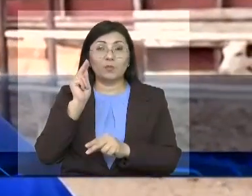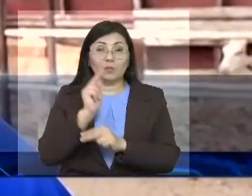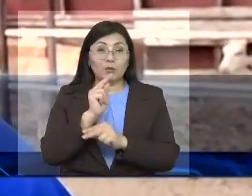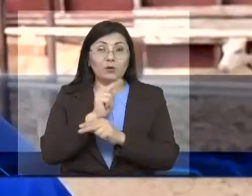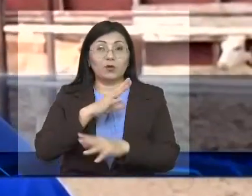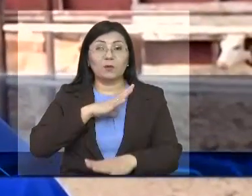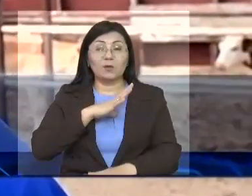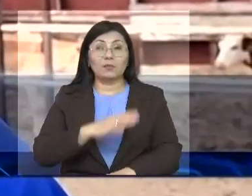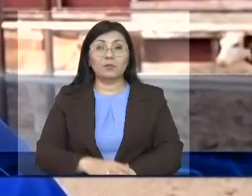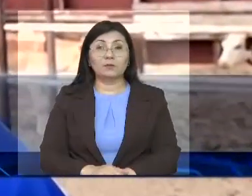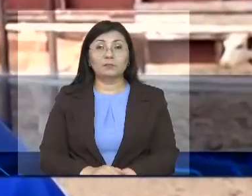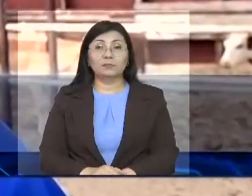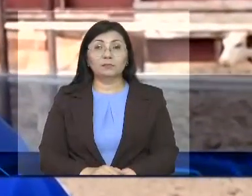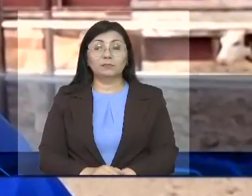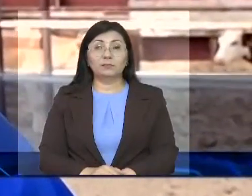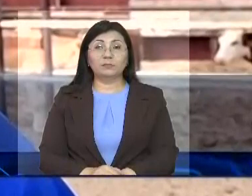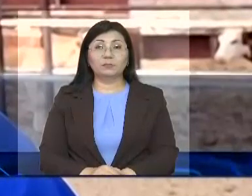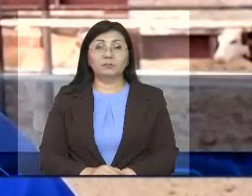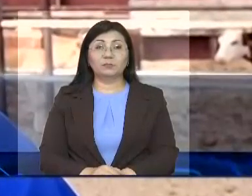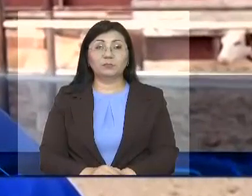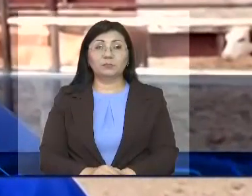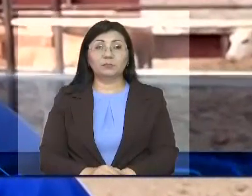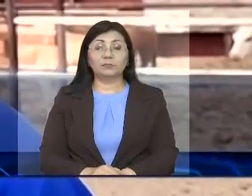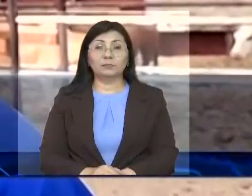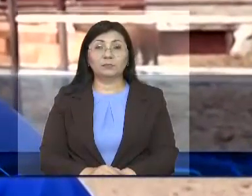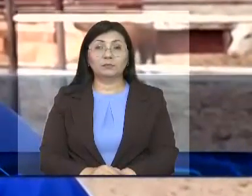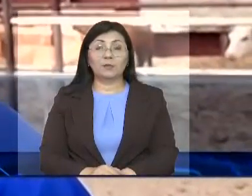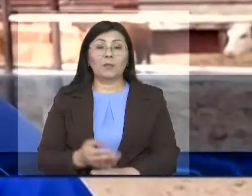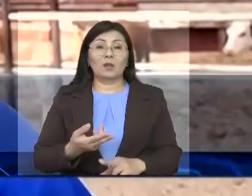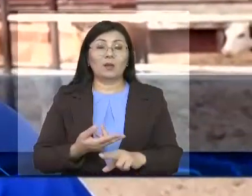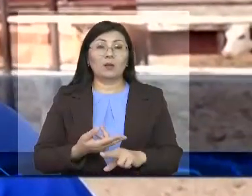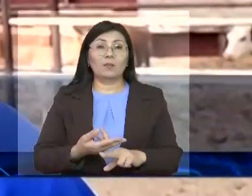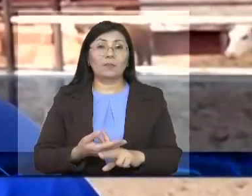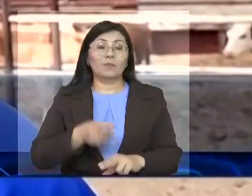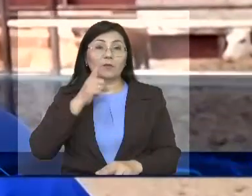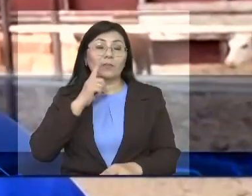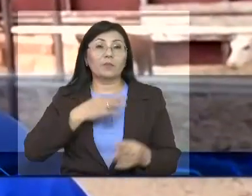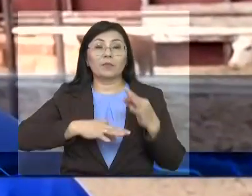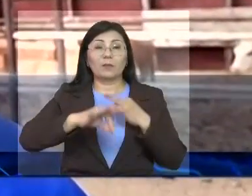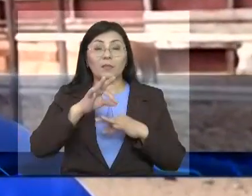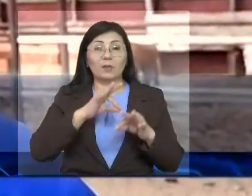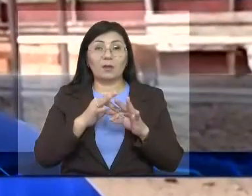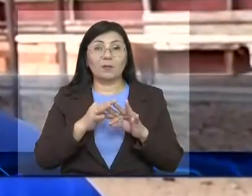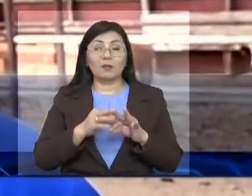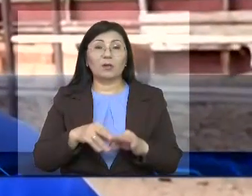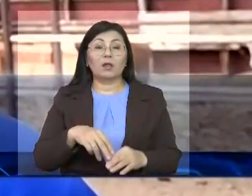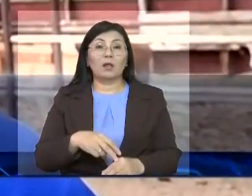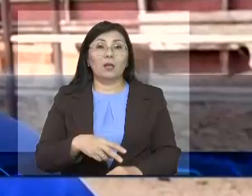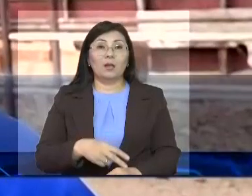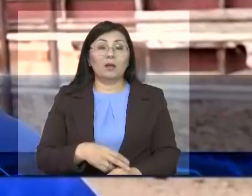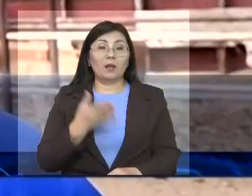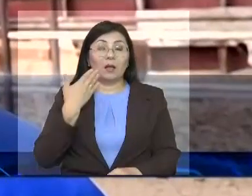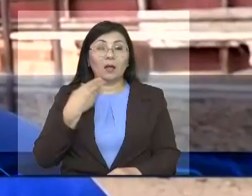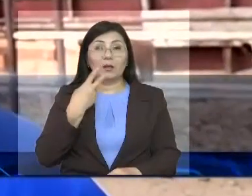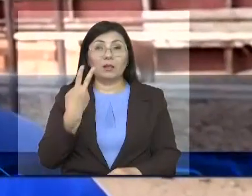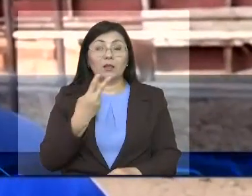Соған қатысушыларға деп сосын бұның тиім жері 2.5%. Бір жыл жаңа